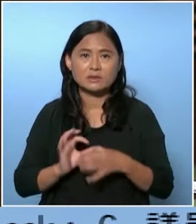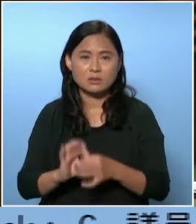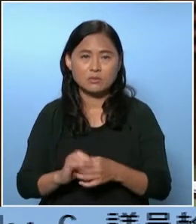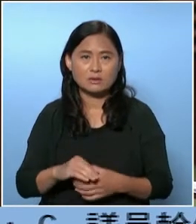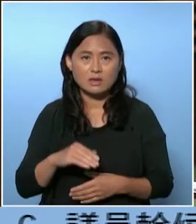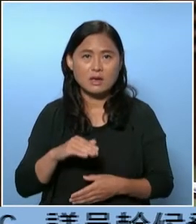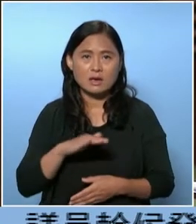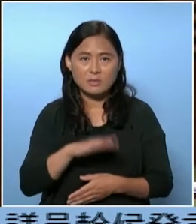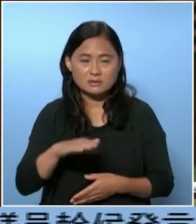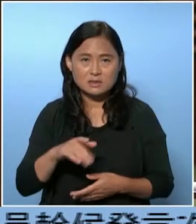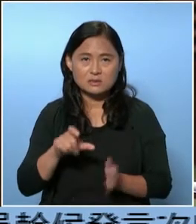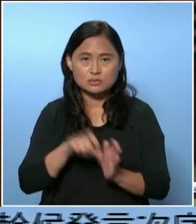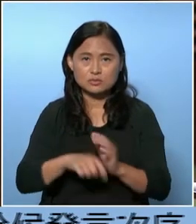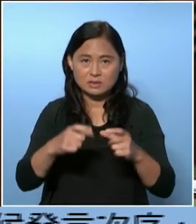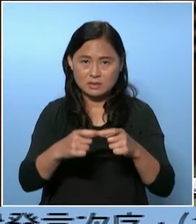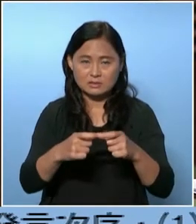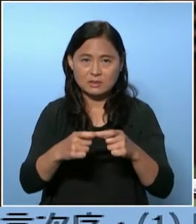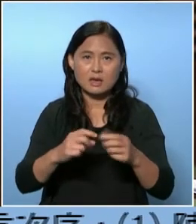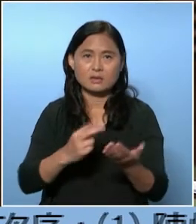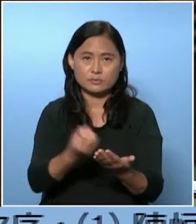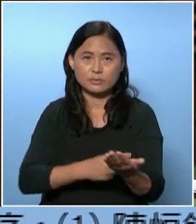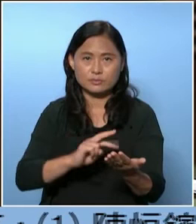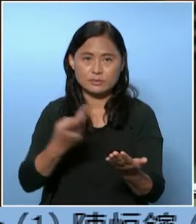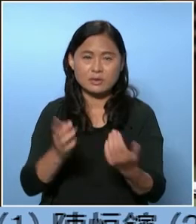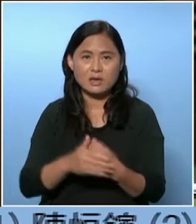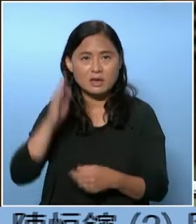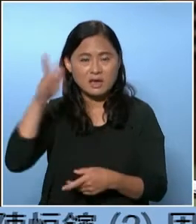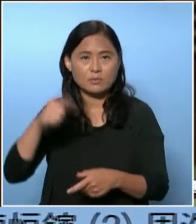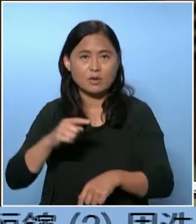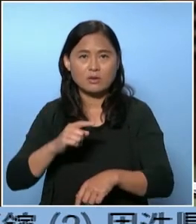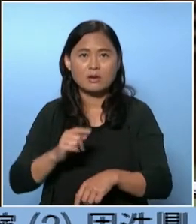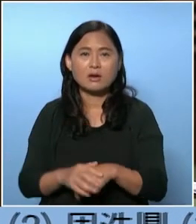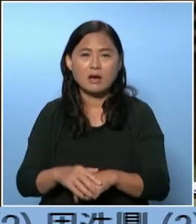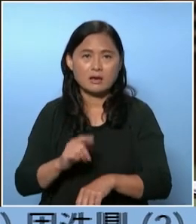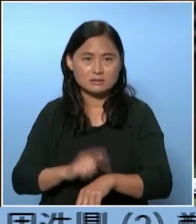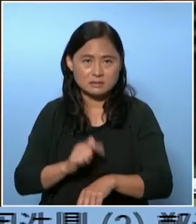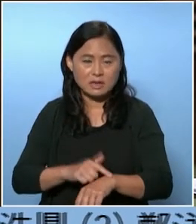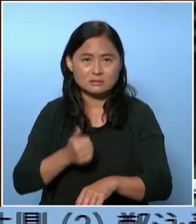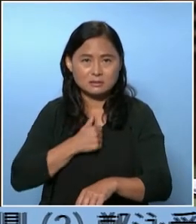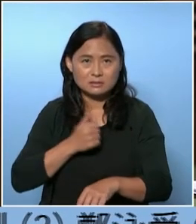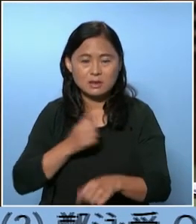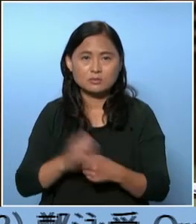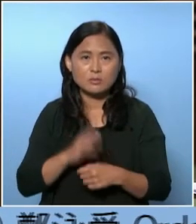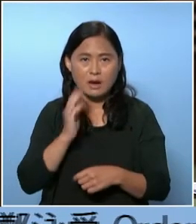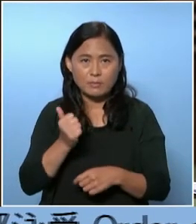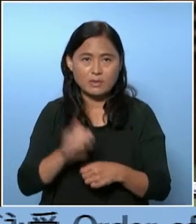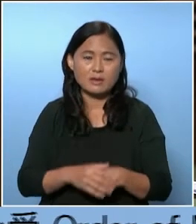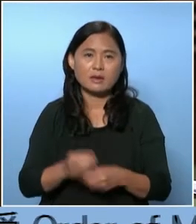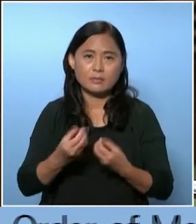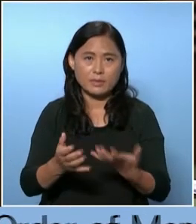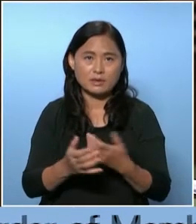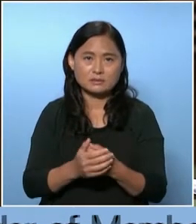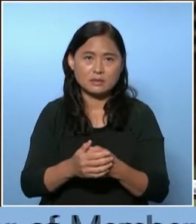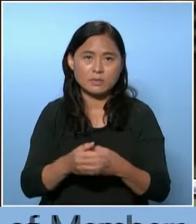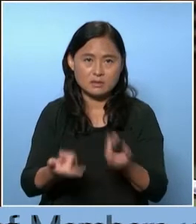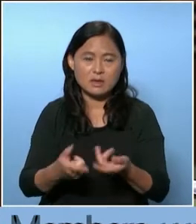泊車儲值卡的修訂，因為當局希望預留足夠及合理的時間，讓泊車儲值卡的持有人呢是